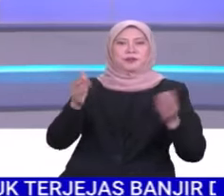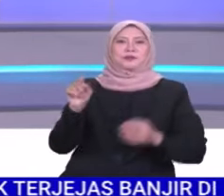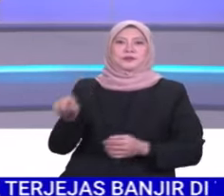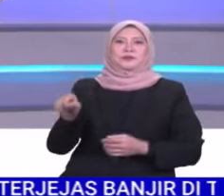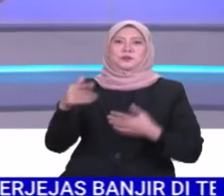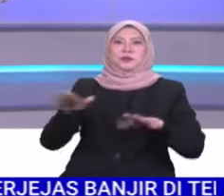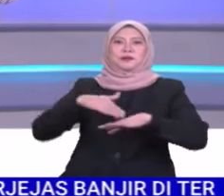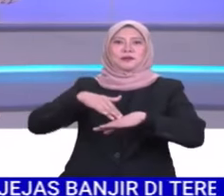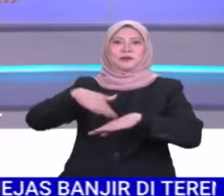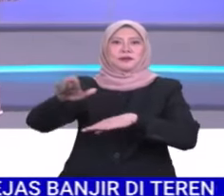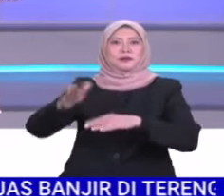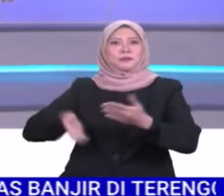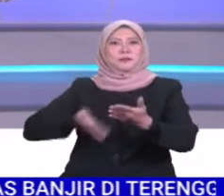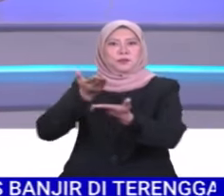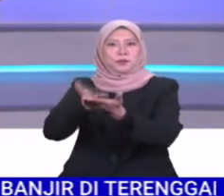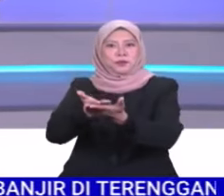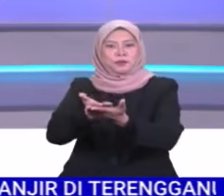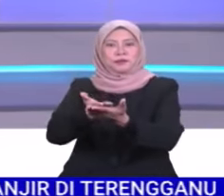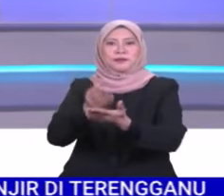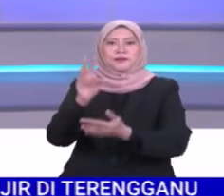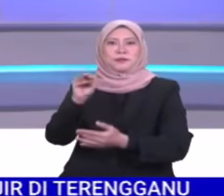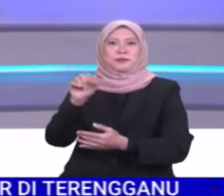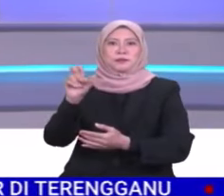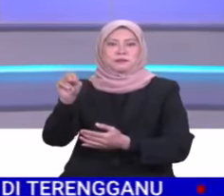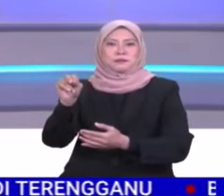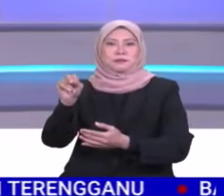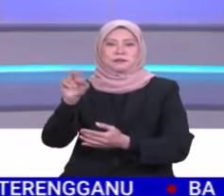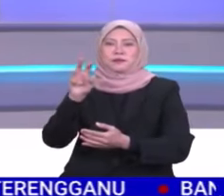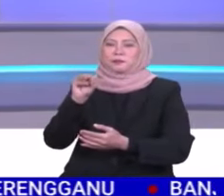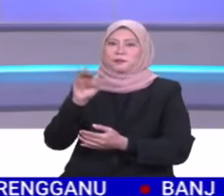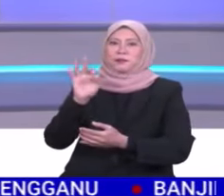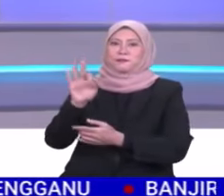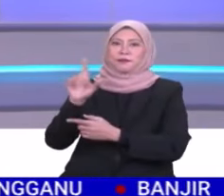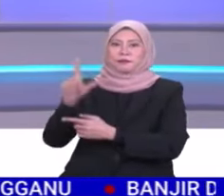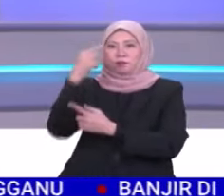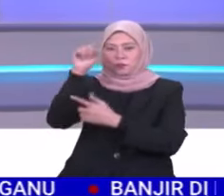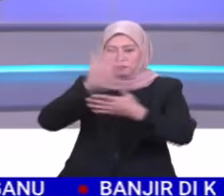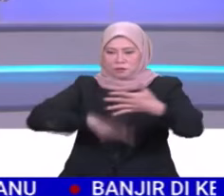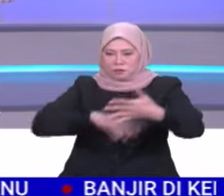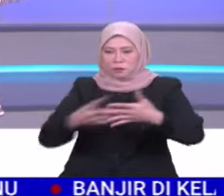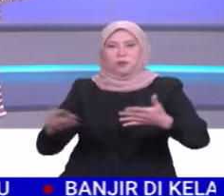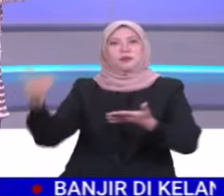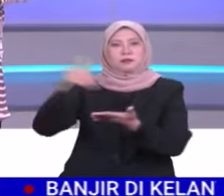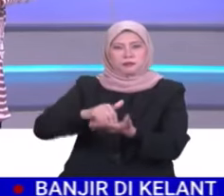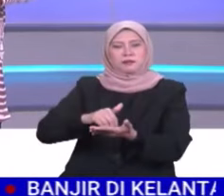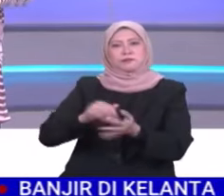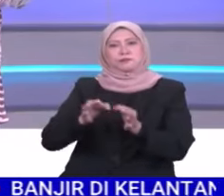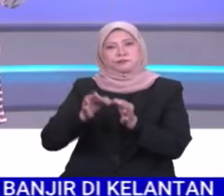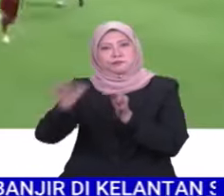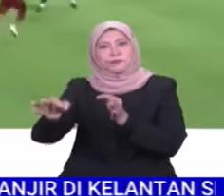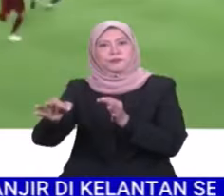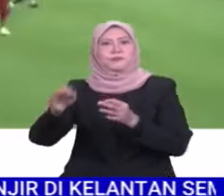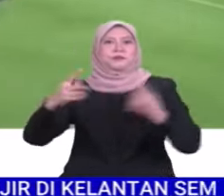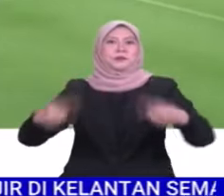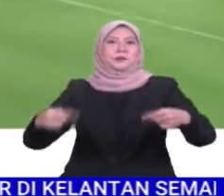pun menghantar permohonan kepada Malaysian Football League MFL untuk menjadualkan semula perlawanan.